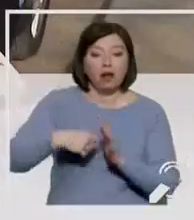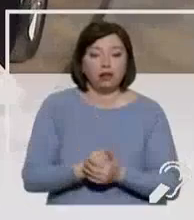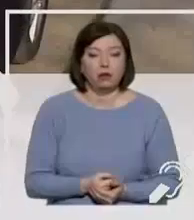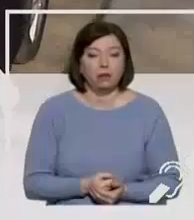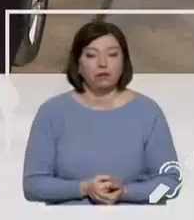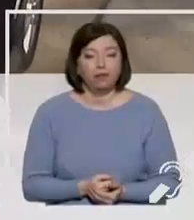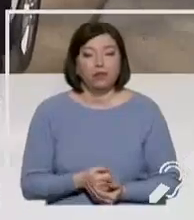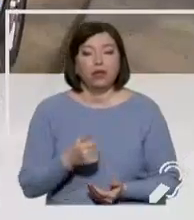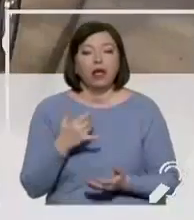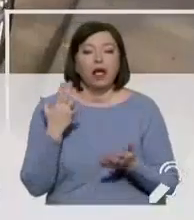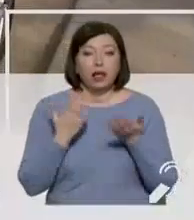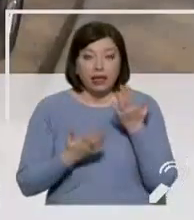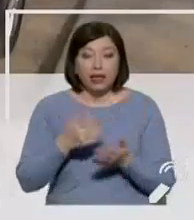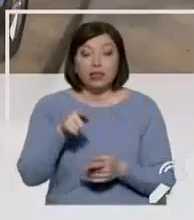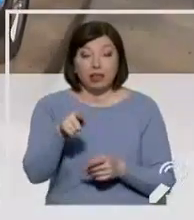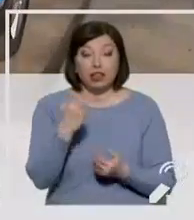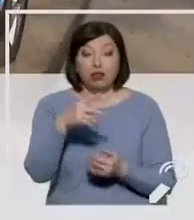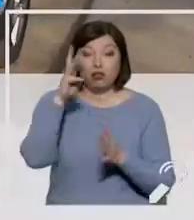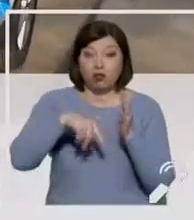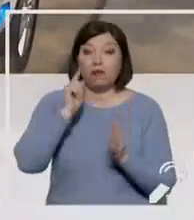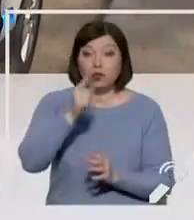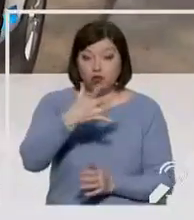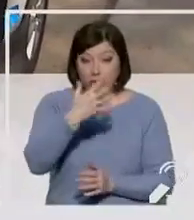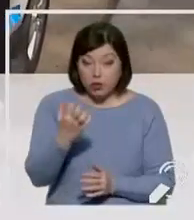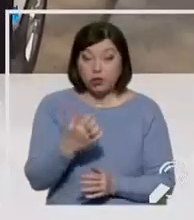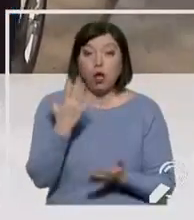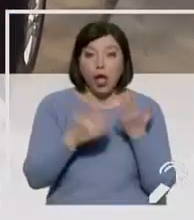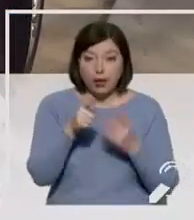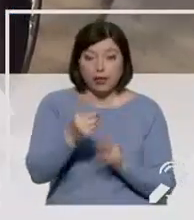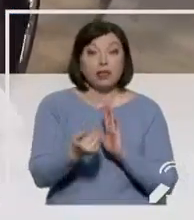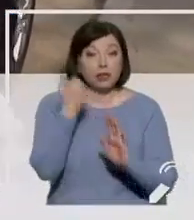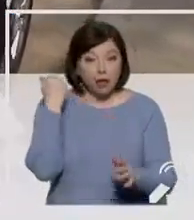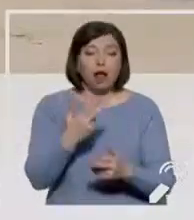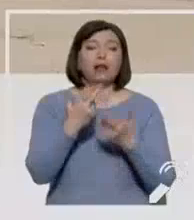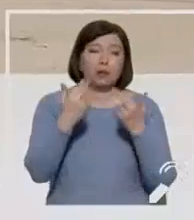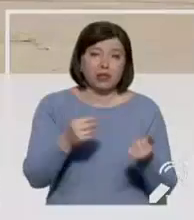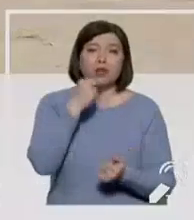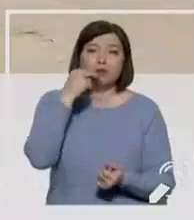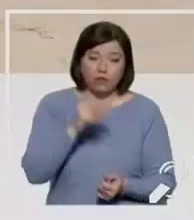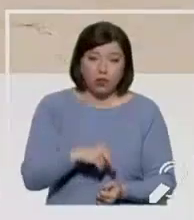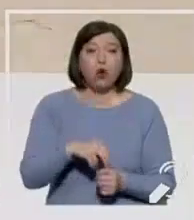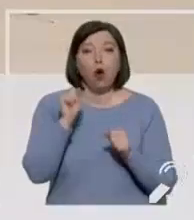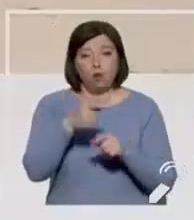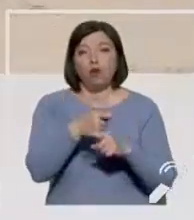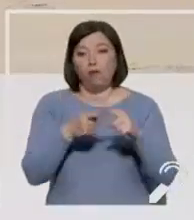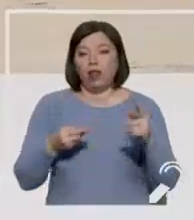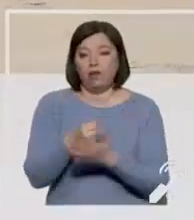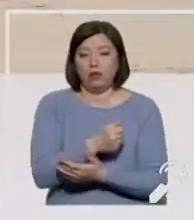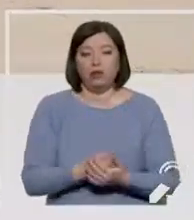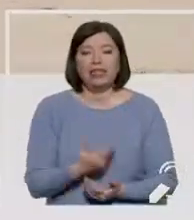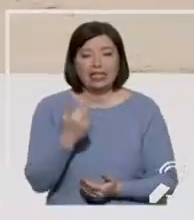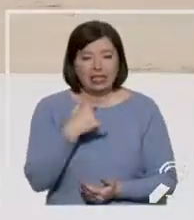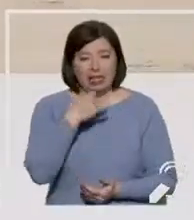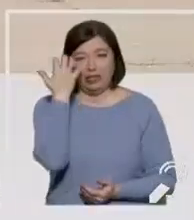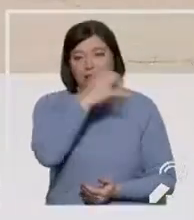matal dacă recunosc vina e jumătate recunoaște Da da da n am văzut eu am vrut să fac